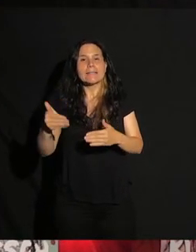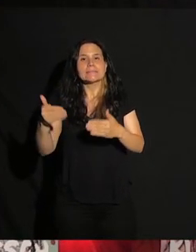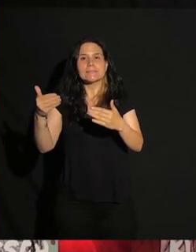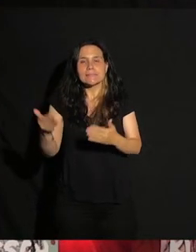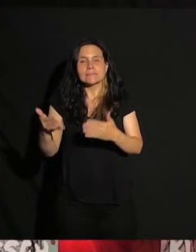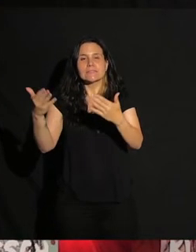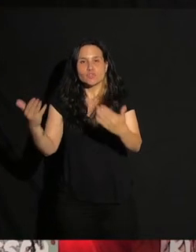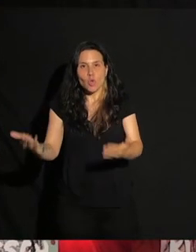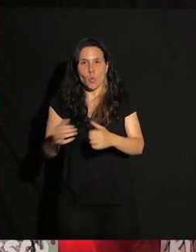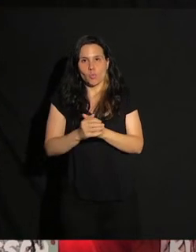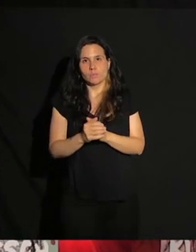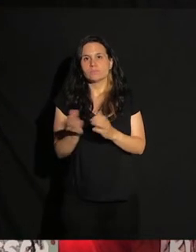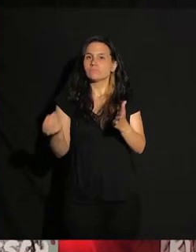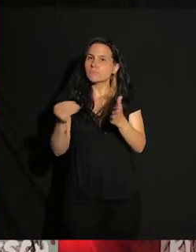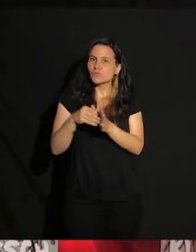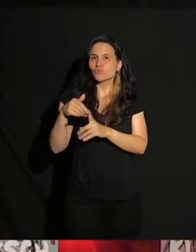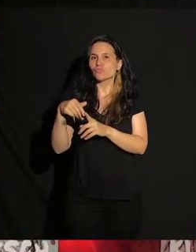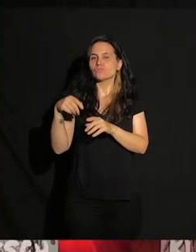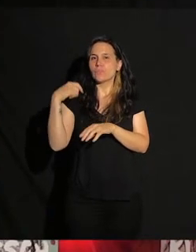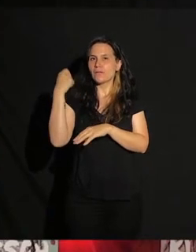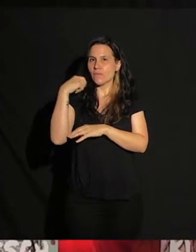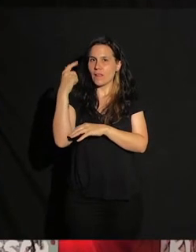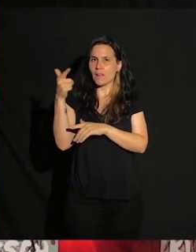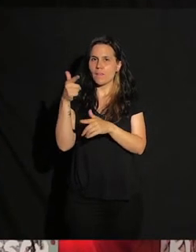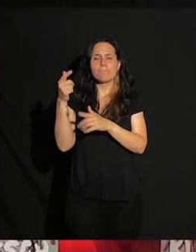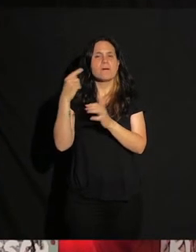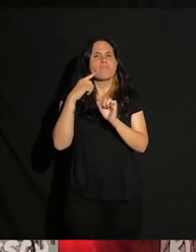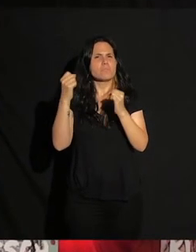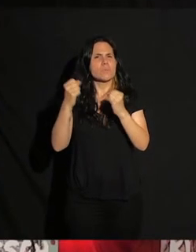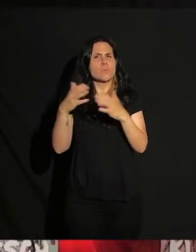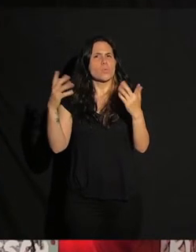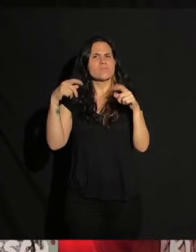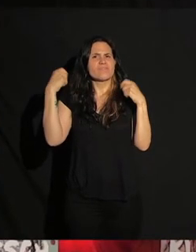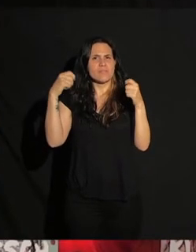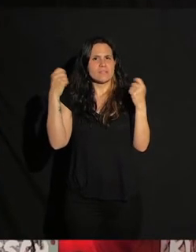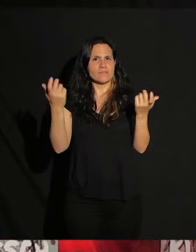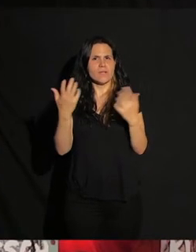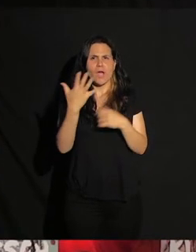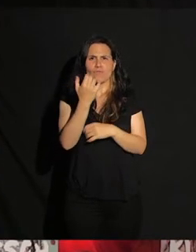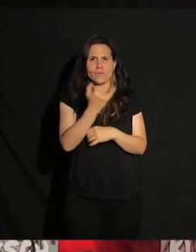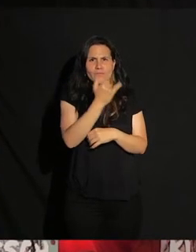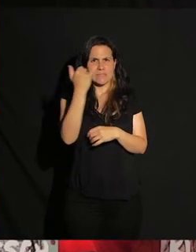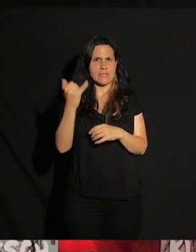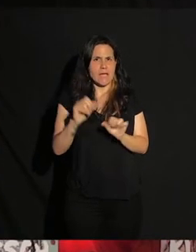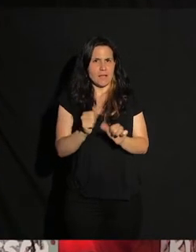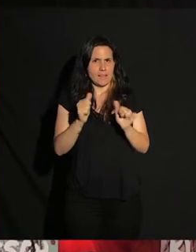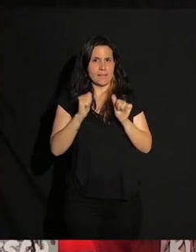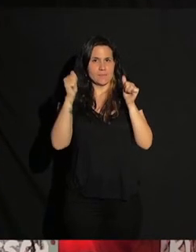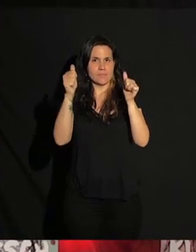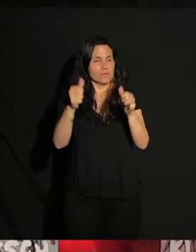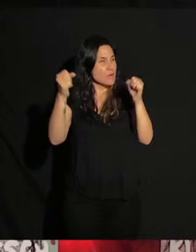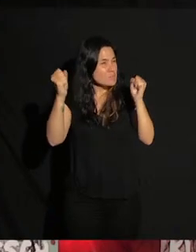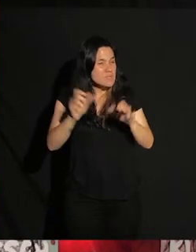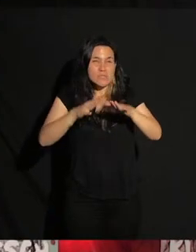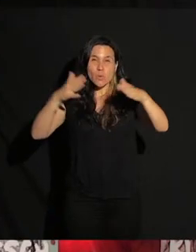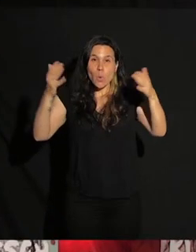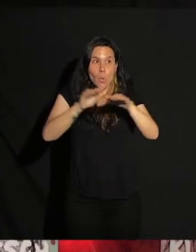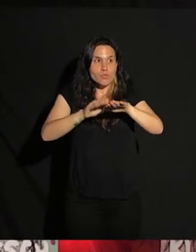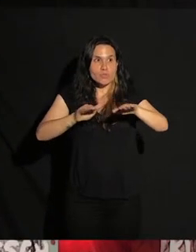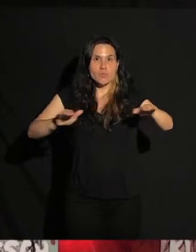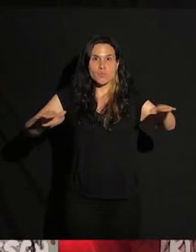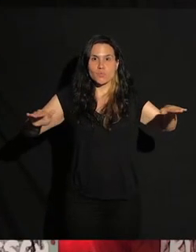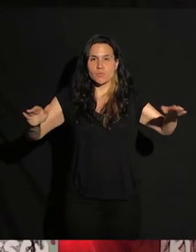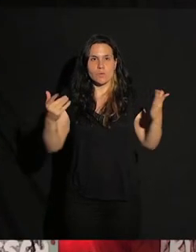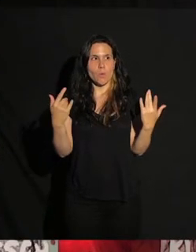wurde auch ein Film gedreht. Das war ein großer Festival oder 50 Jahre Lebenshilfe. Wir waren auf riesige Bühne. Es